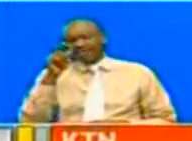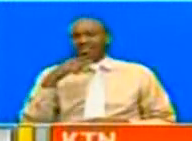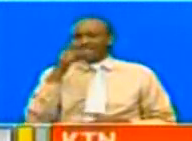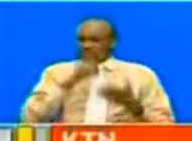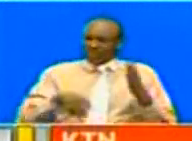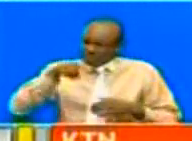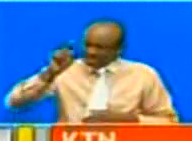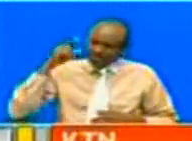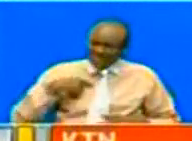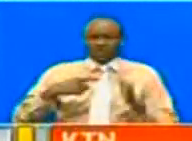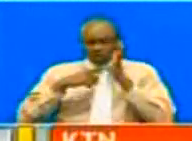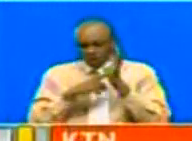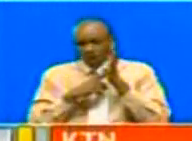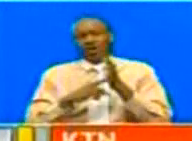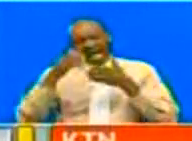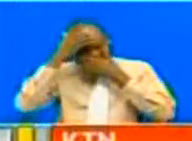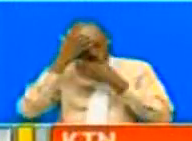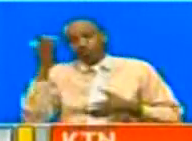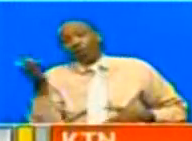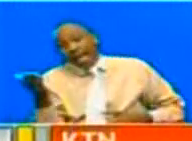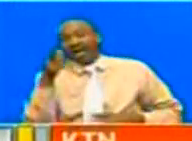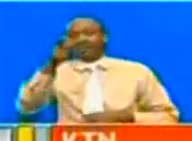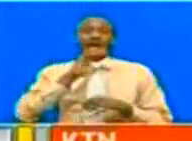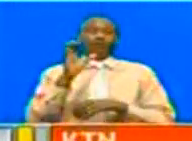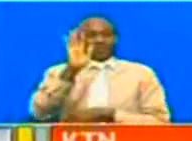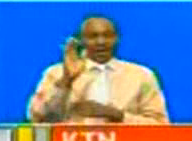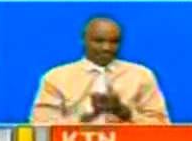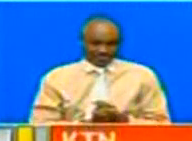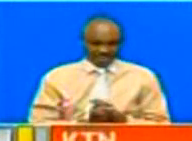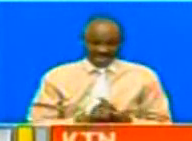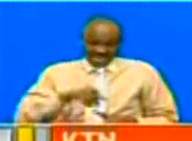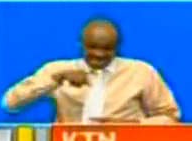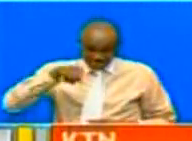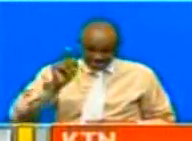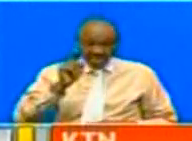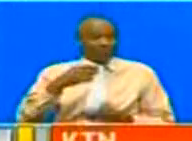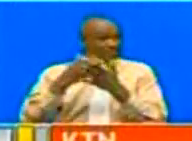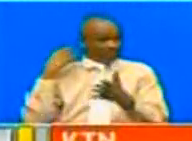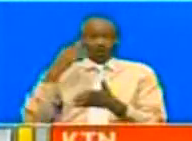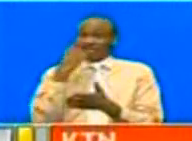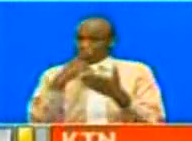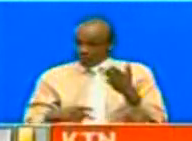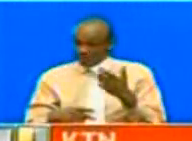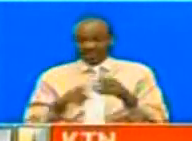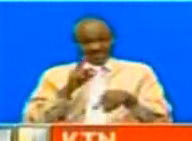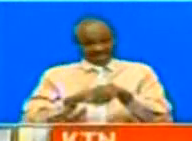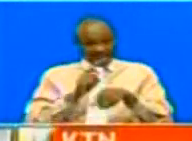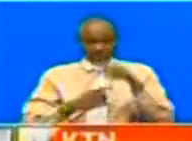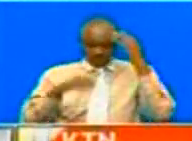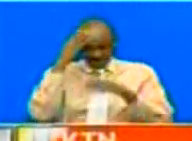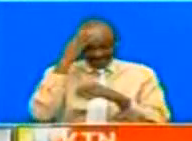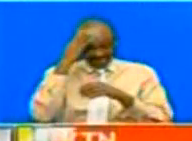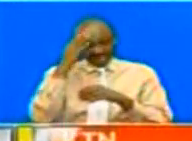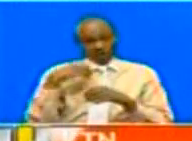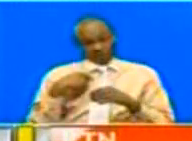wa ugaidi katika kipindi cha mwezi mmoja ujao. Kauli hiyo ambayo aliitoa siku chache baada ya shambulizi la chuo kikuu cha